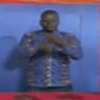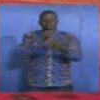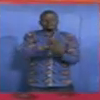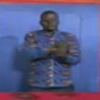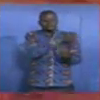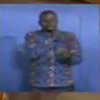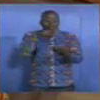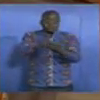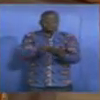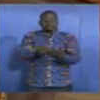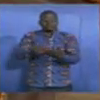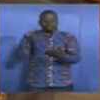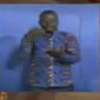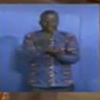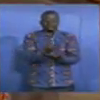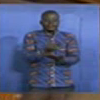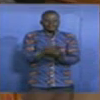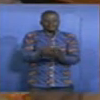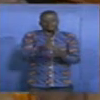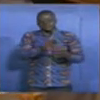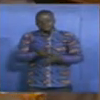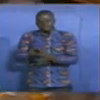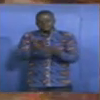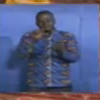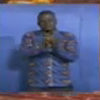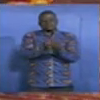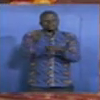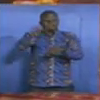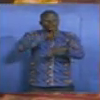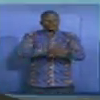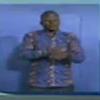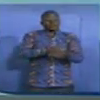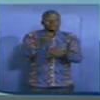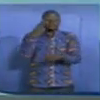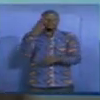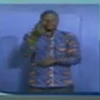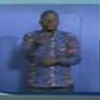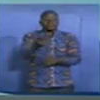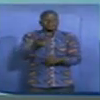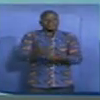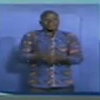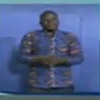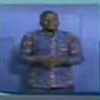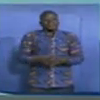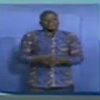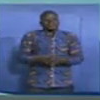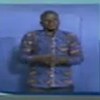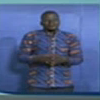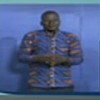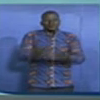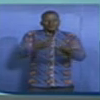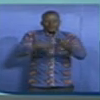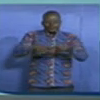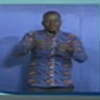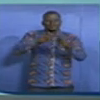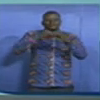finances. Une collaboration entre institutions est envisagée. Nous revenons à l'actualité nationale